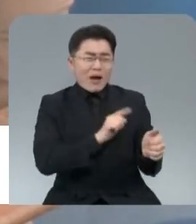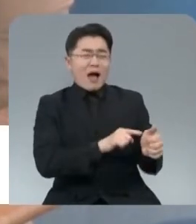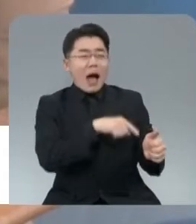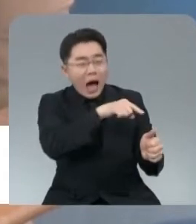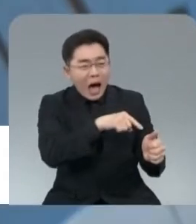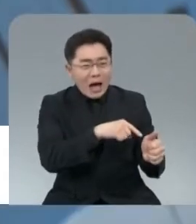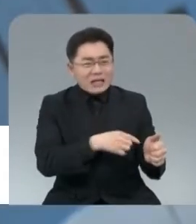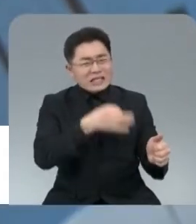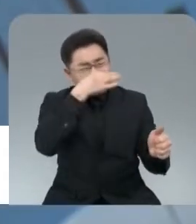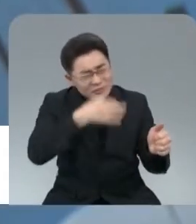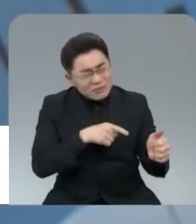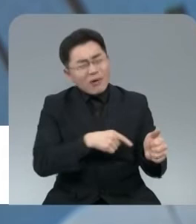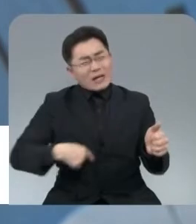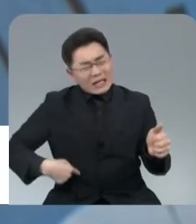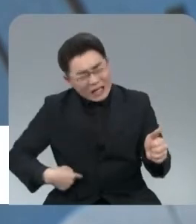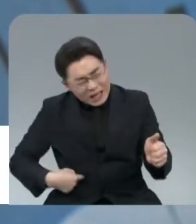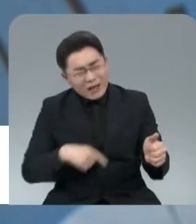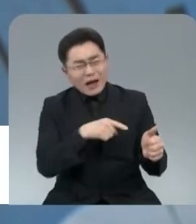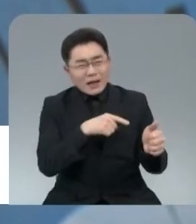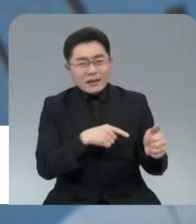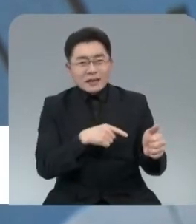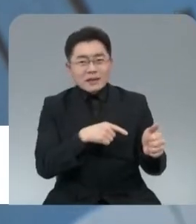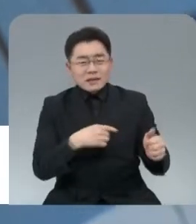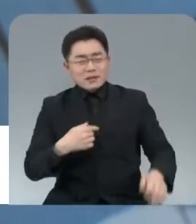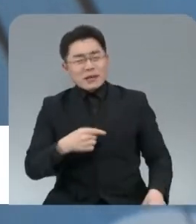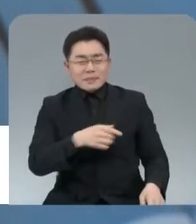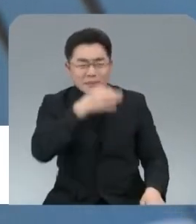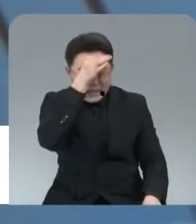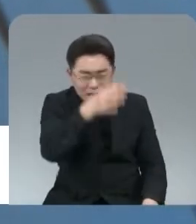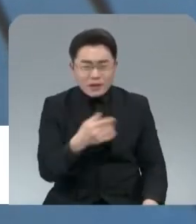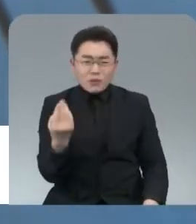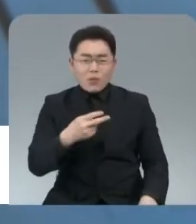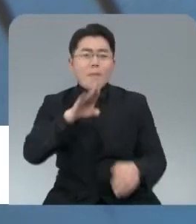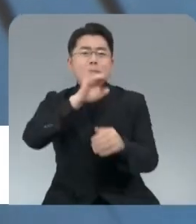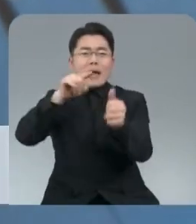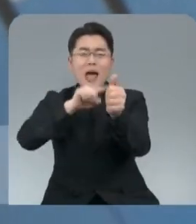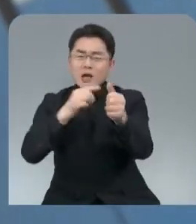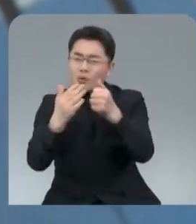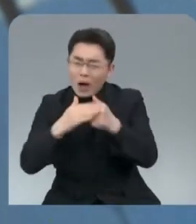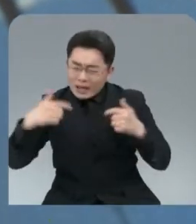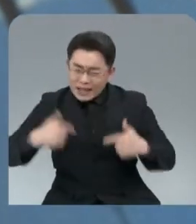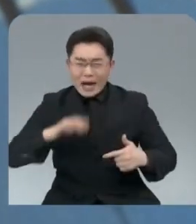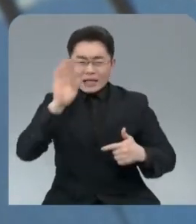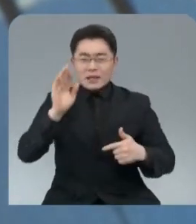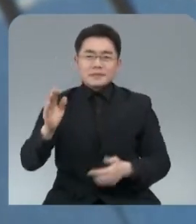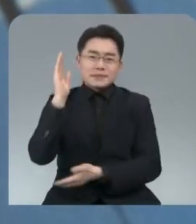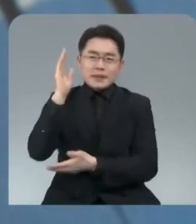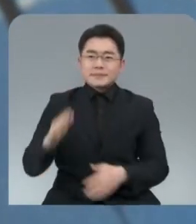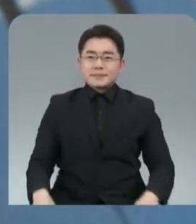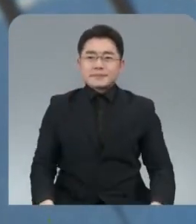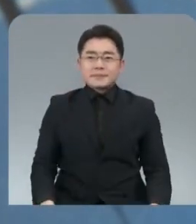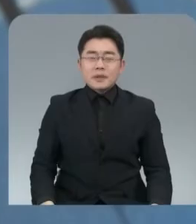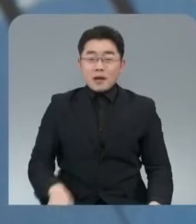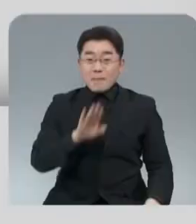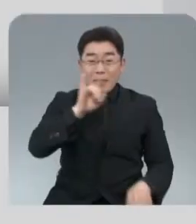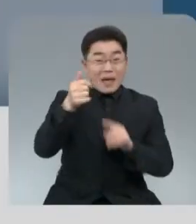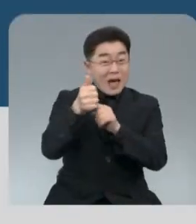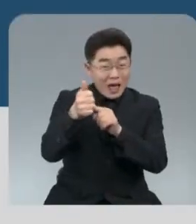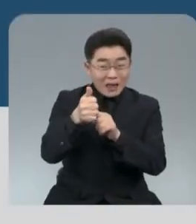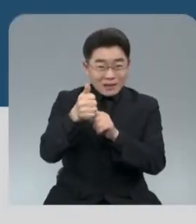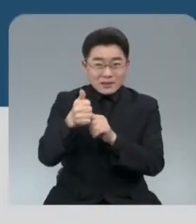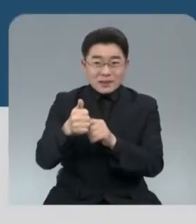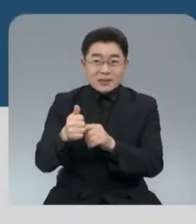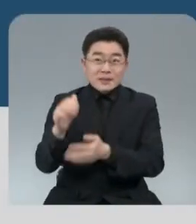마음이 아린다면서도 배 씨에게 상시 조력을 받은 것은 아니라고 덧붙였습니다. 김혜경 씨에 앞서 배 씨 역시 별도의